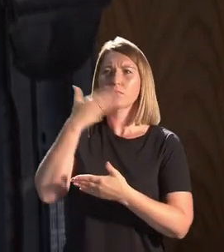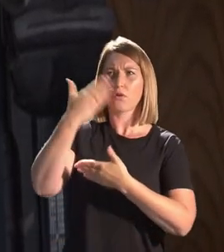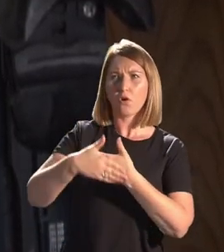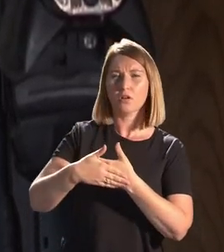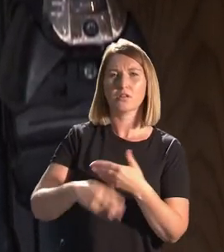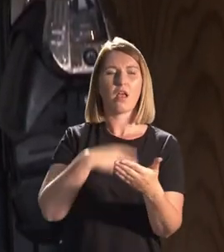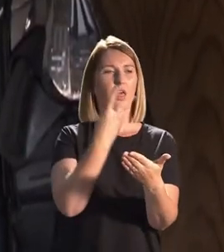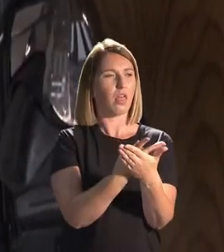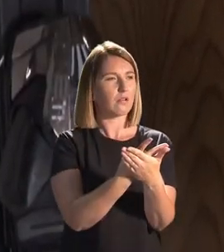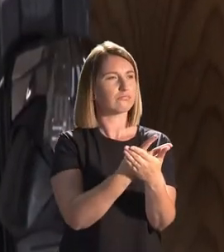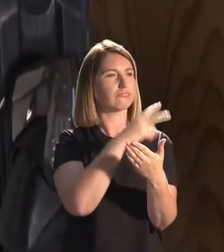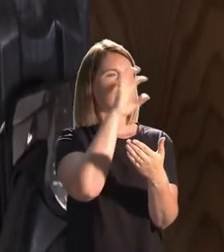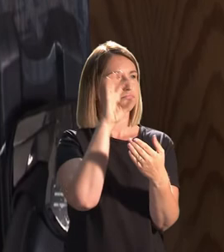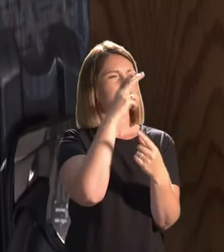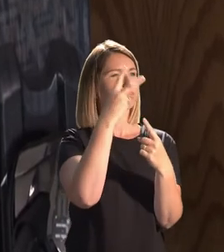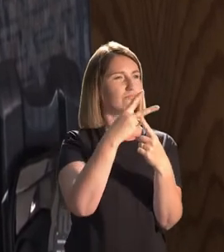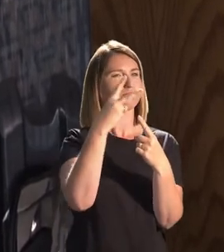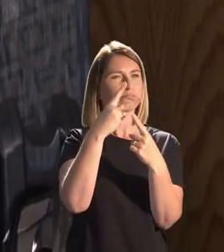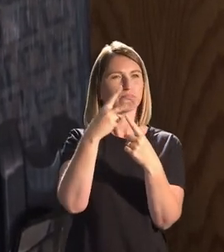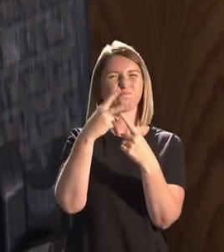na boku i w telewizor patrzeć.